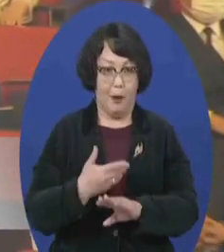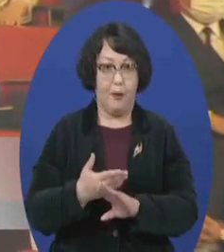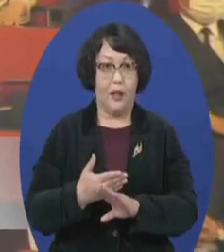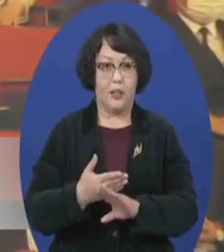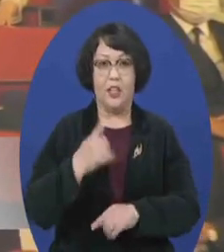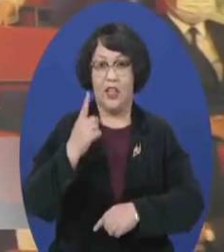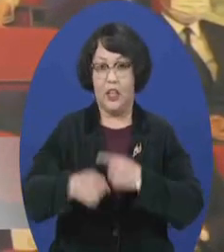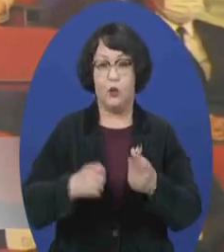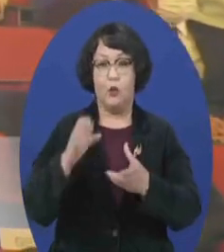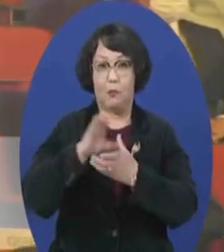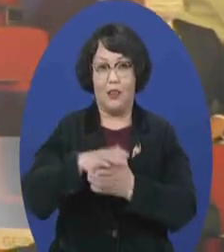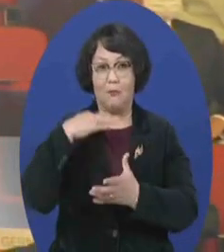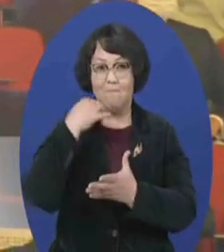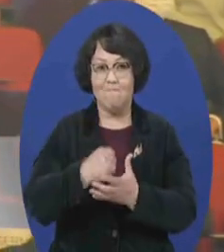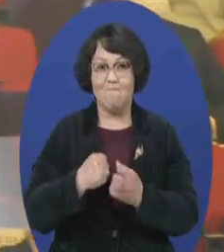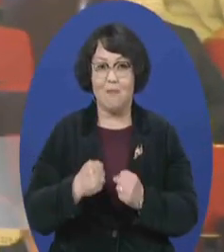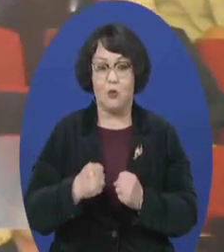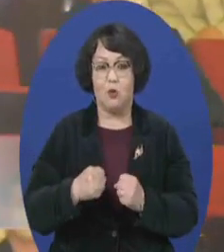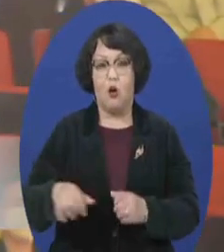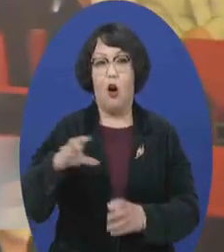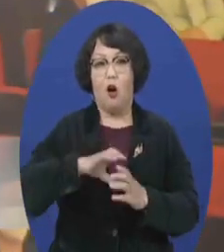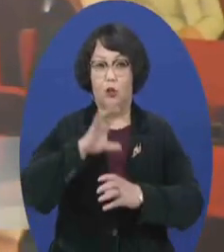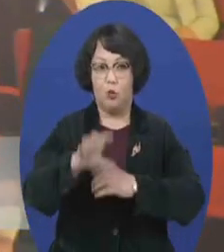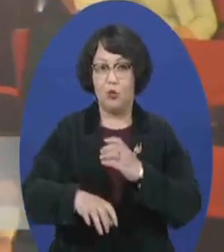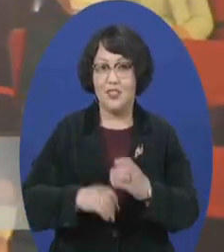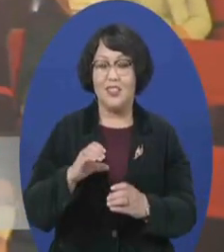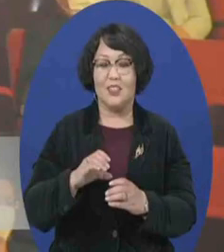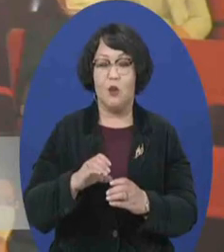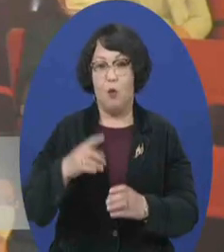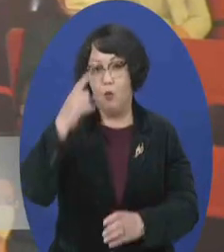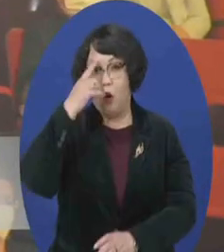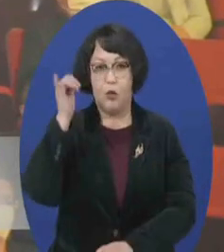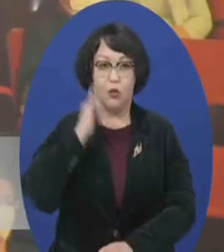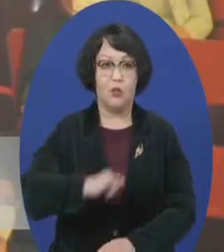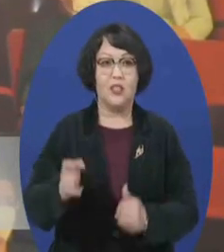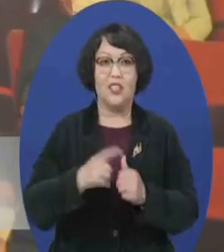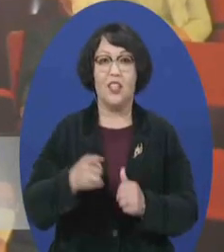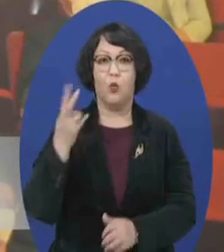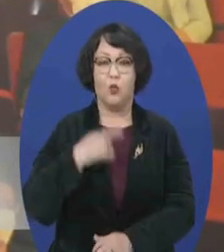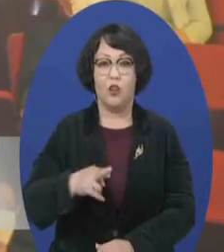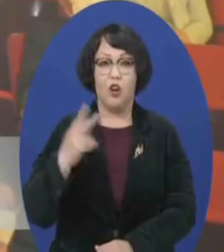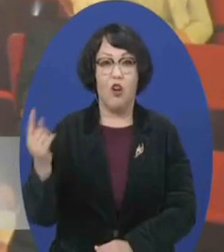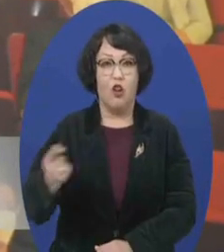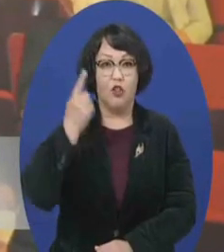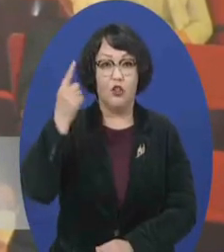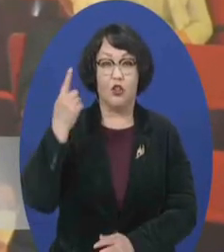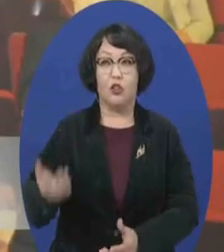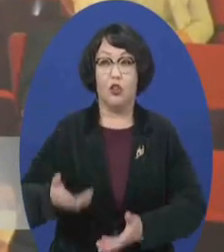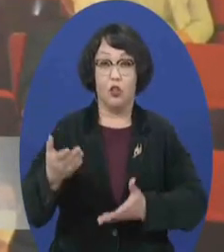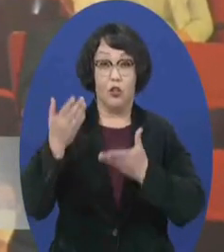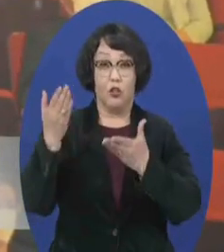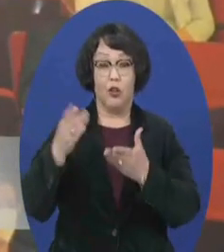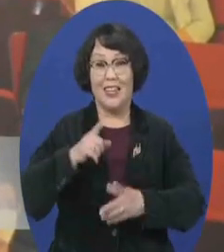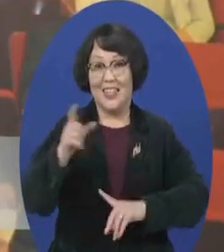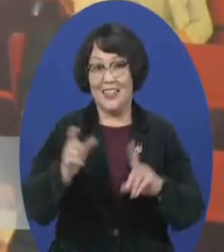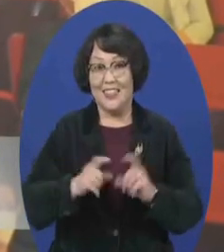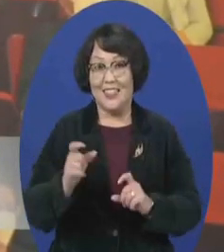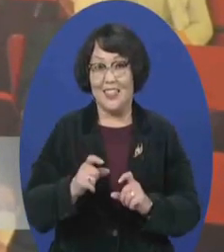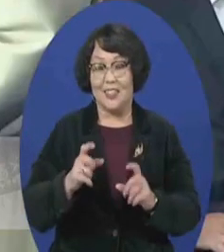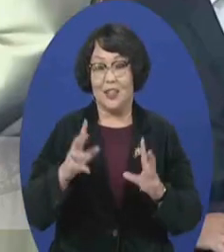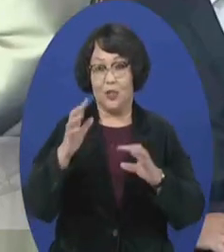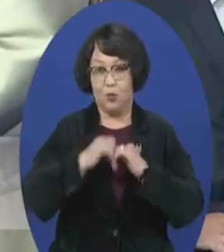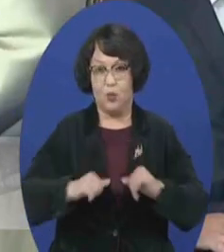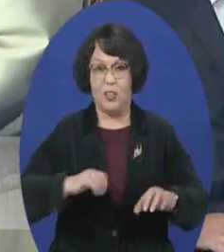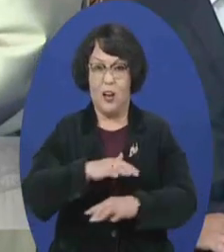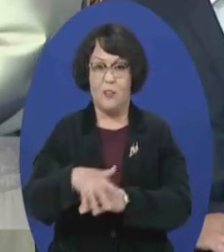байдлыг улам баттан бэхжүүлж, олон улсын тавцанд Монгол улсын нэр хүндийг улам өндөрт өргөн, эдийн засгийн